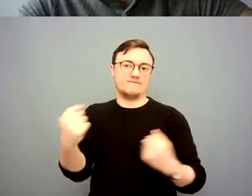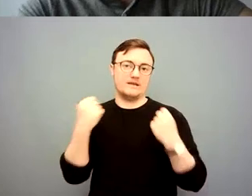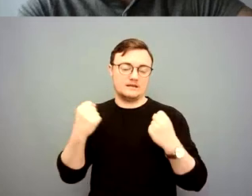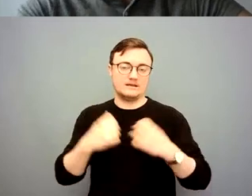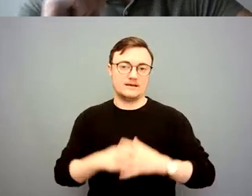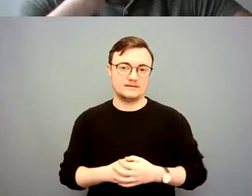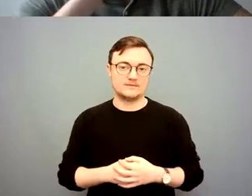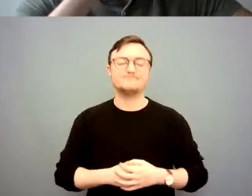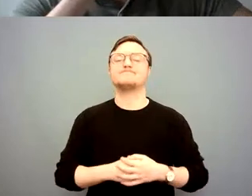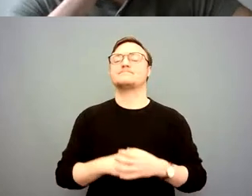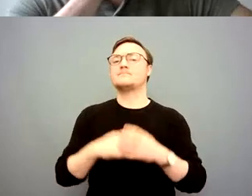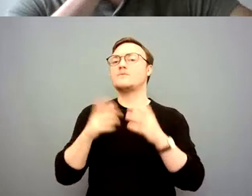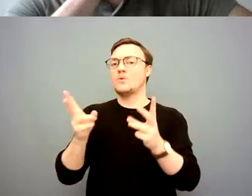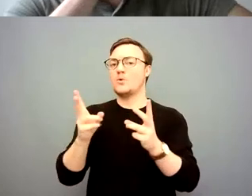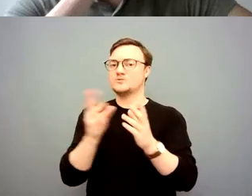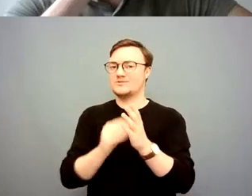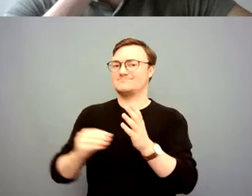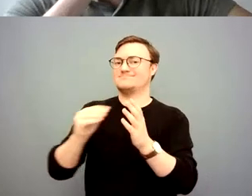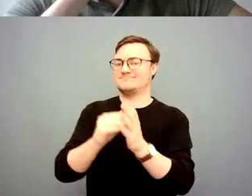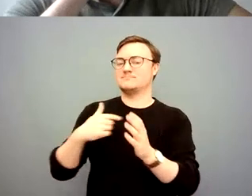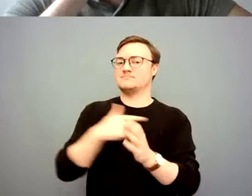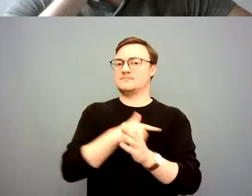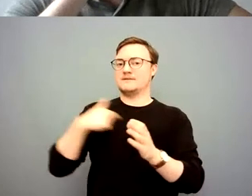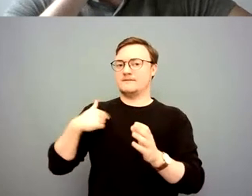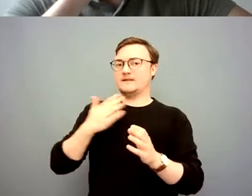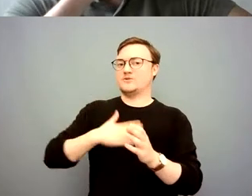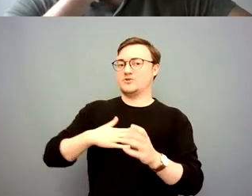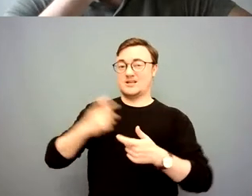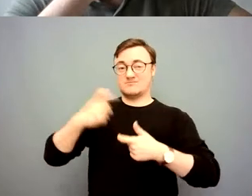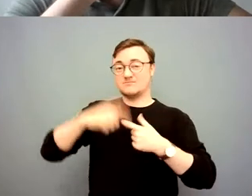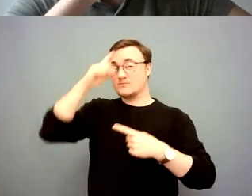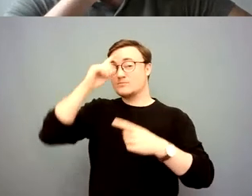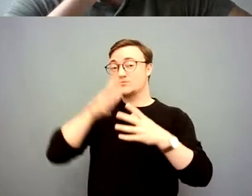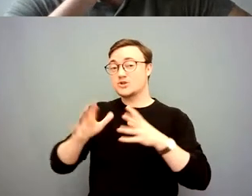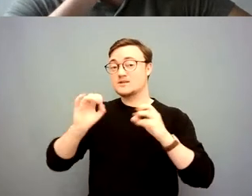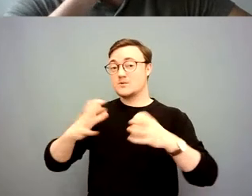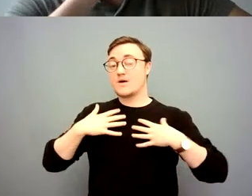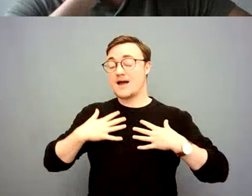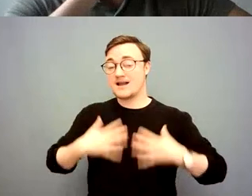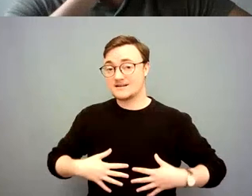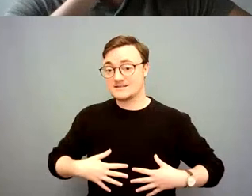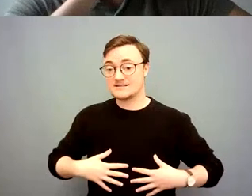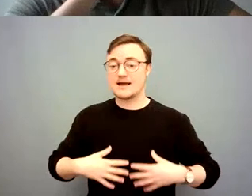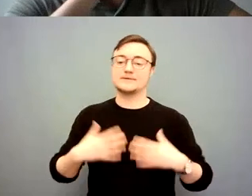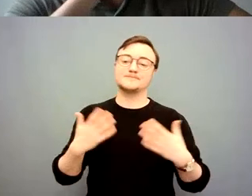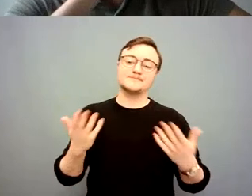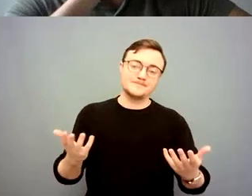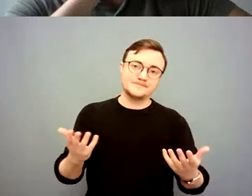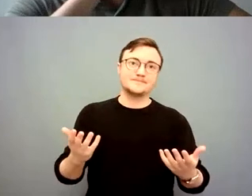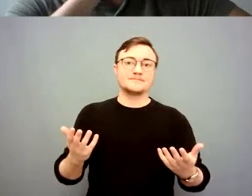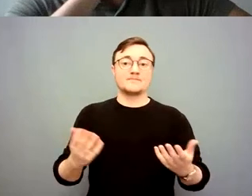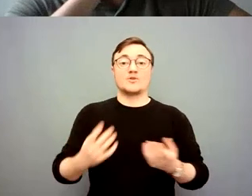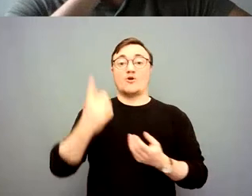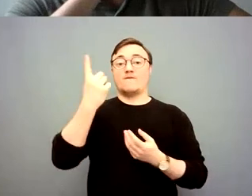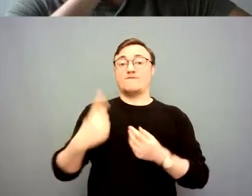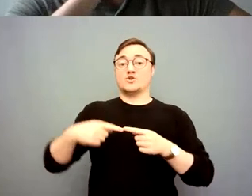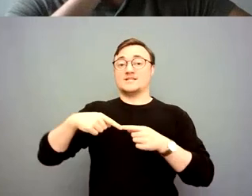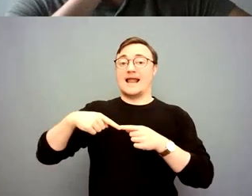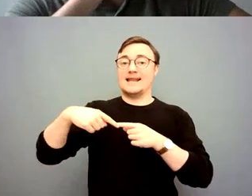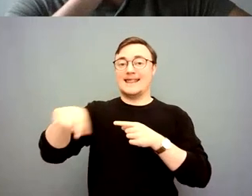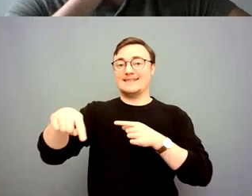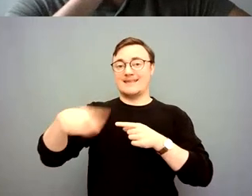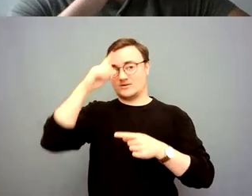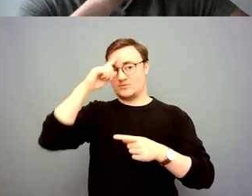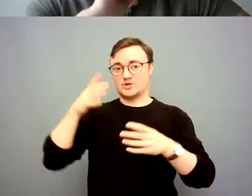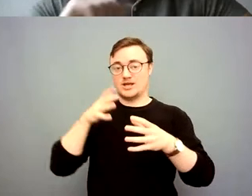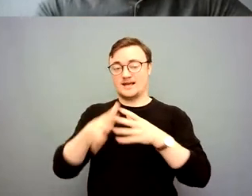Därtill så menar vi när det kommer till psykiska ohälsan så är det så att förstalinjepsykiatri byggs inte